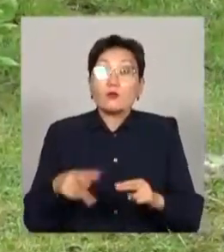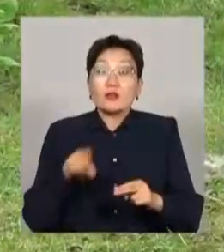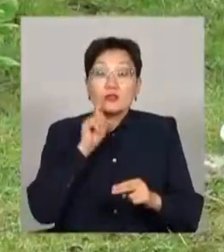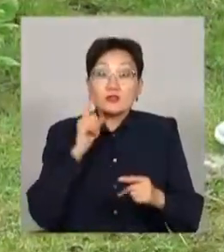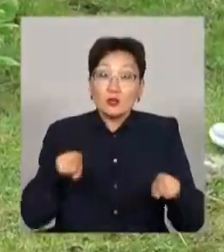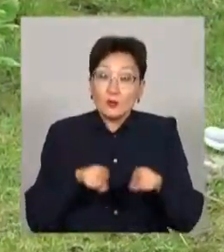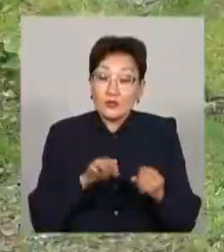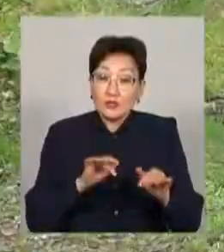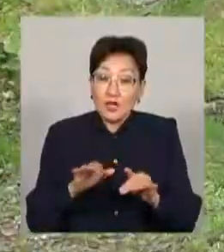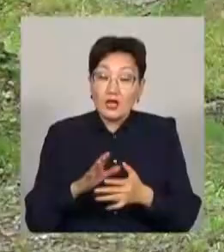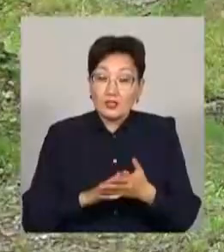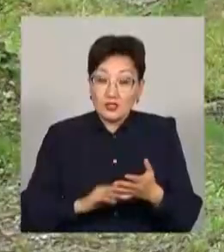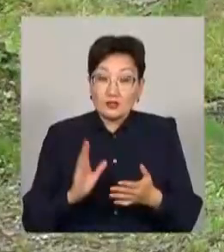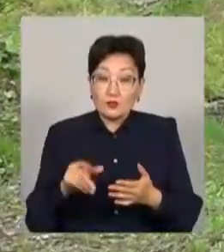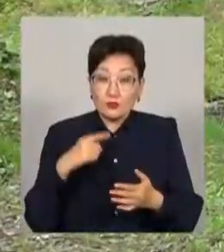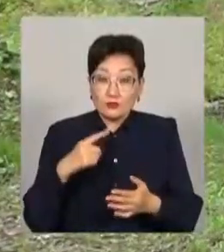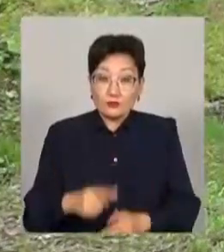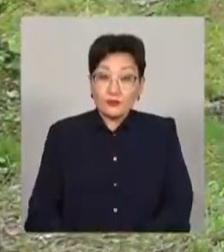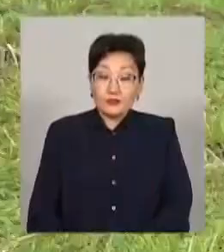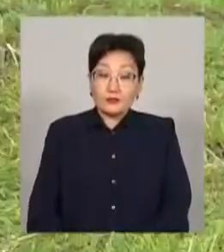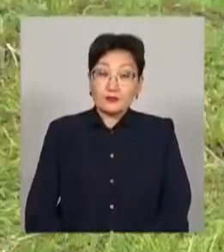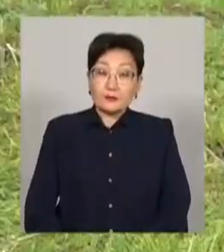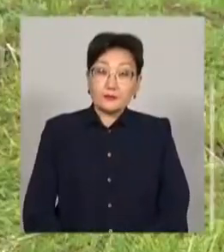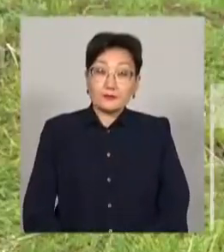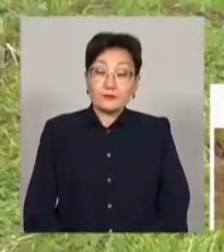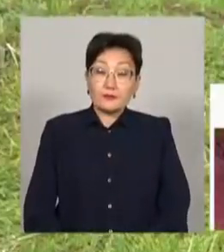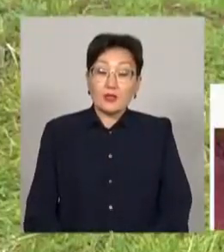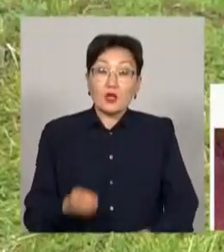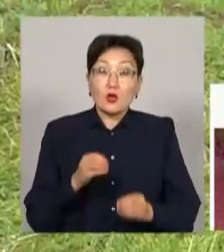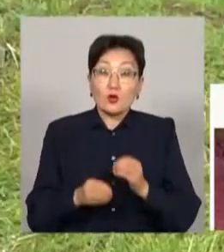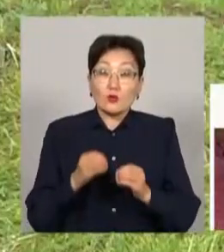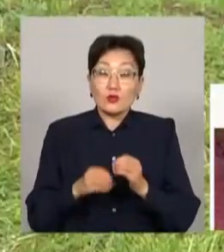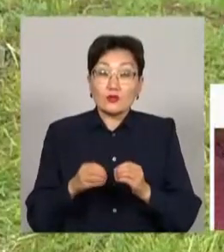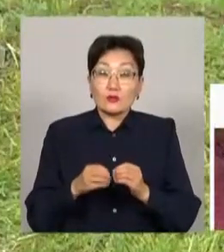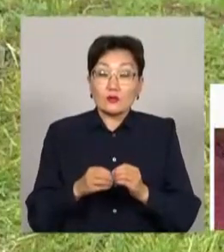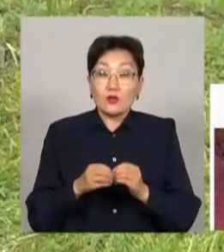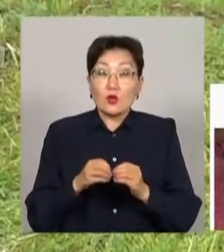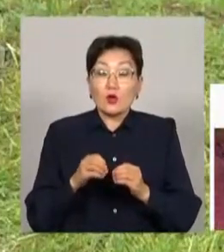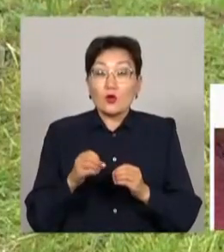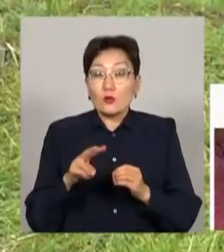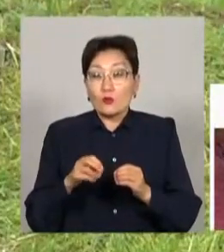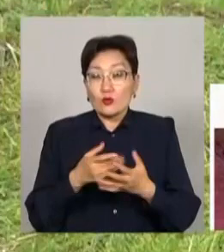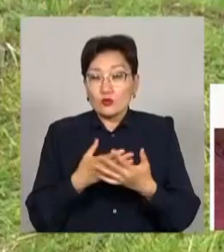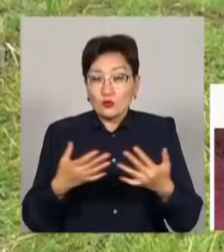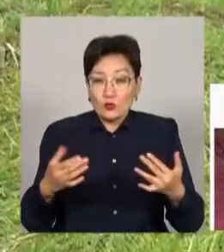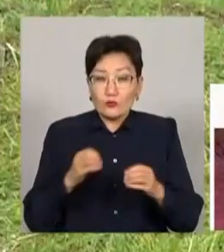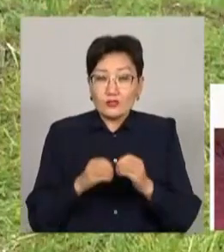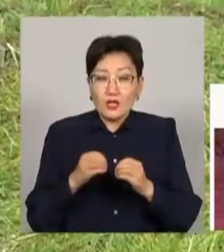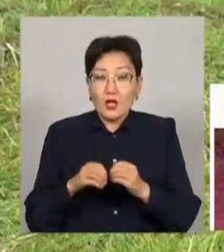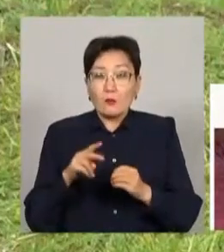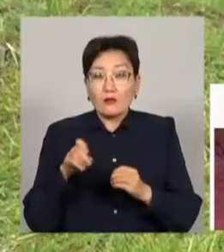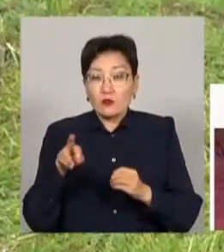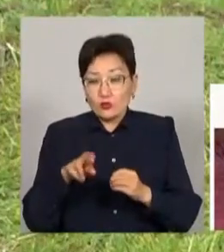мұндай акция әлі де жалғасады деп сенеді. 10 үйеңкі, 10 емен, 10 сирен, 10